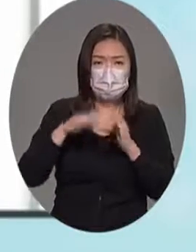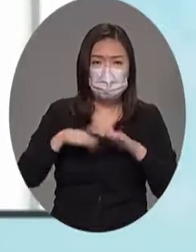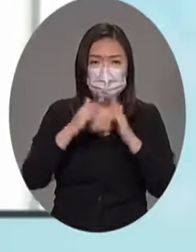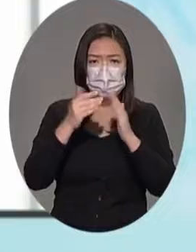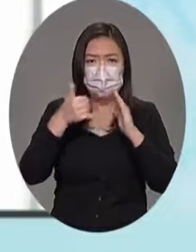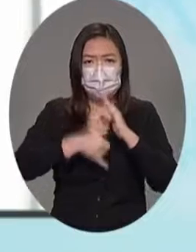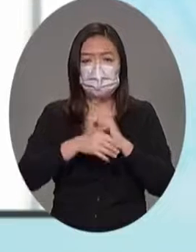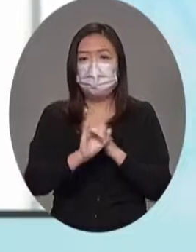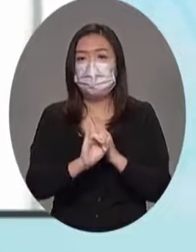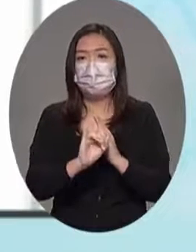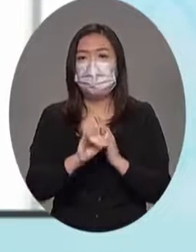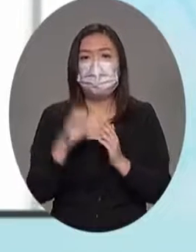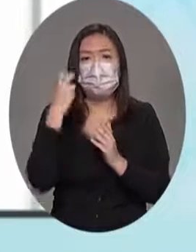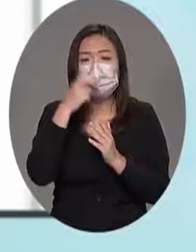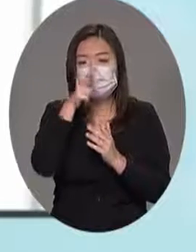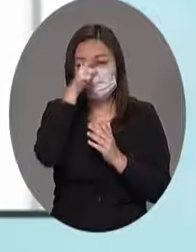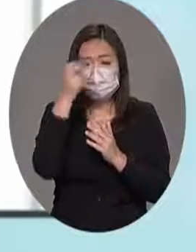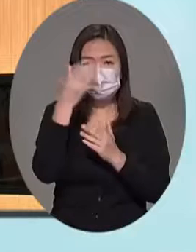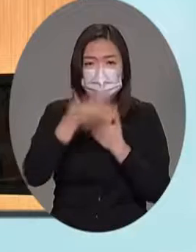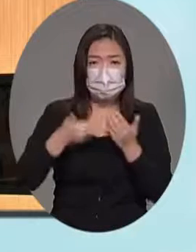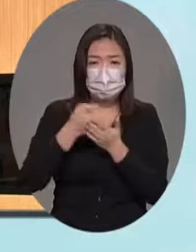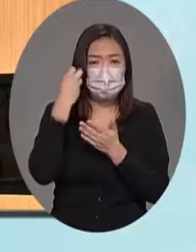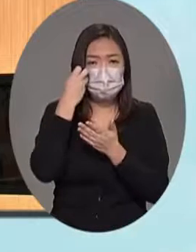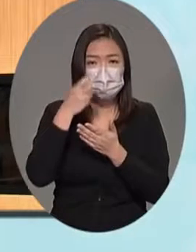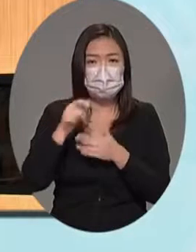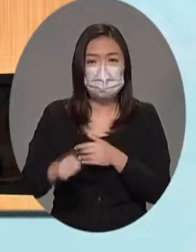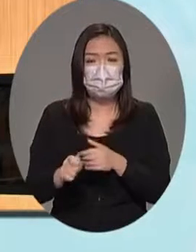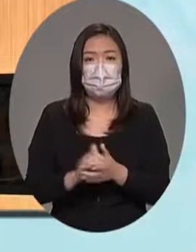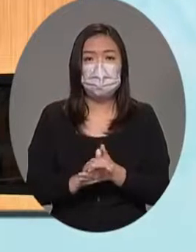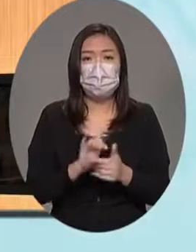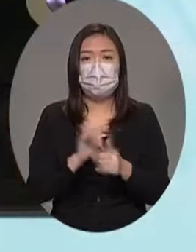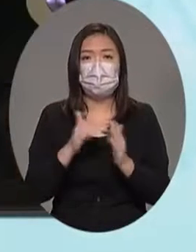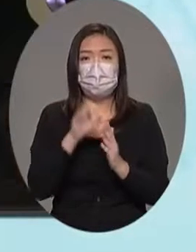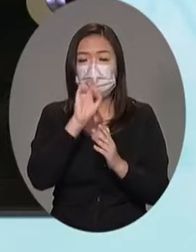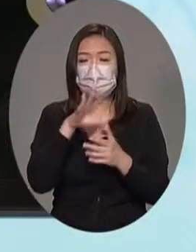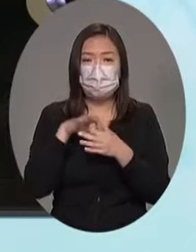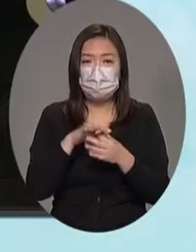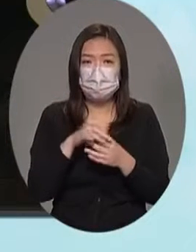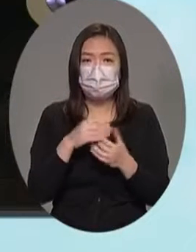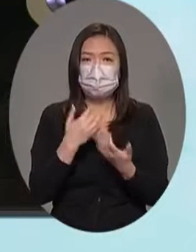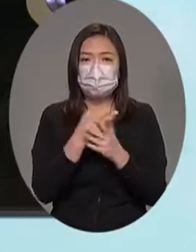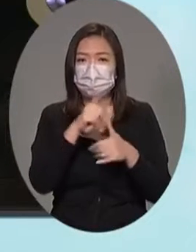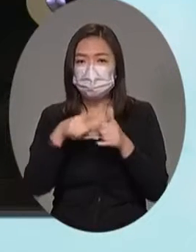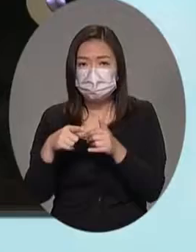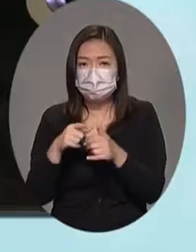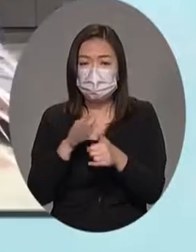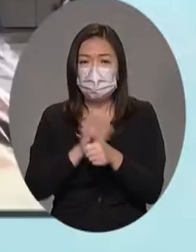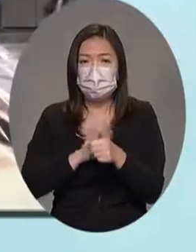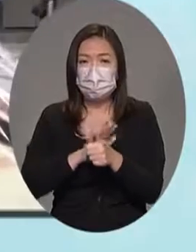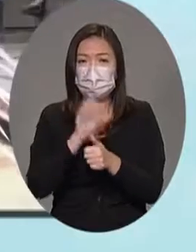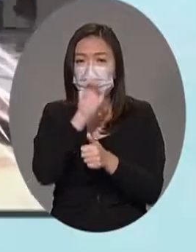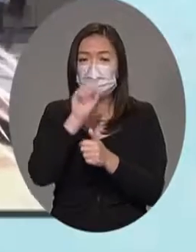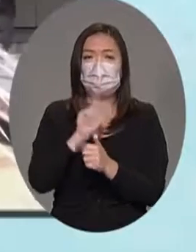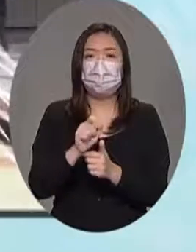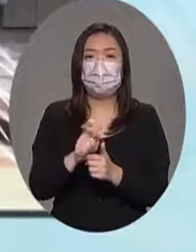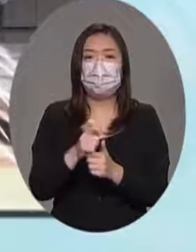特區政府重新考慮在香港審理案件。保安局當時說不會評論任何人是否受警方保護，